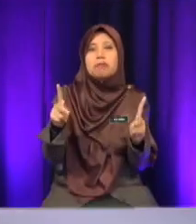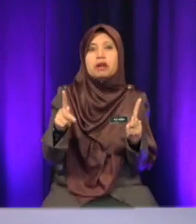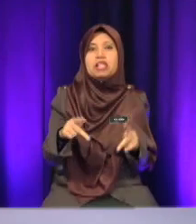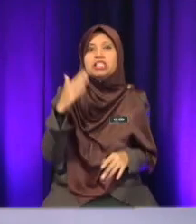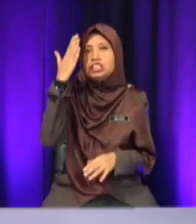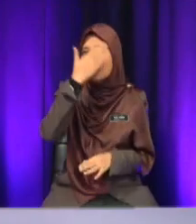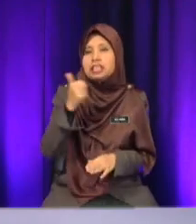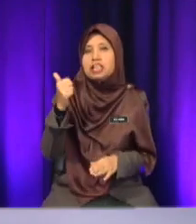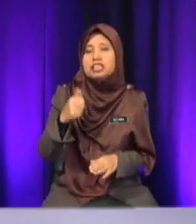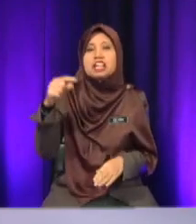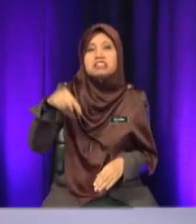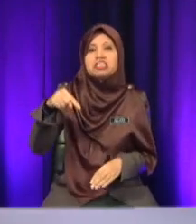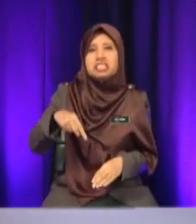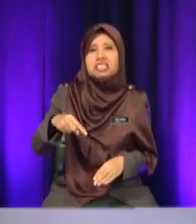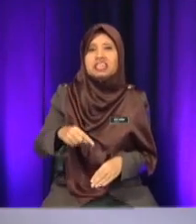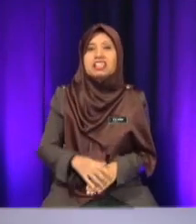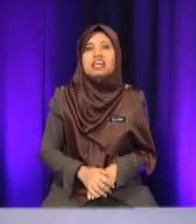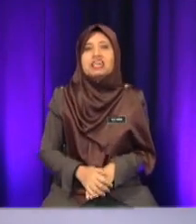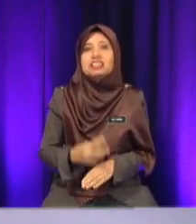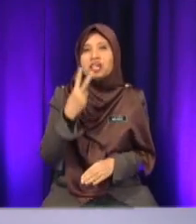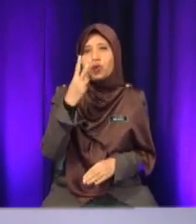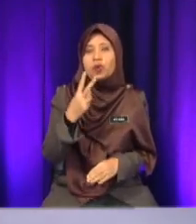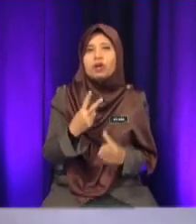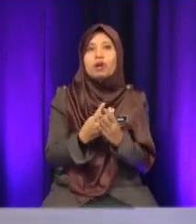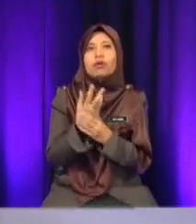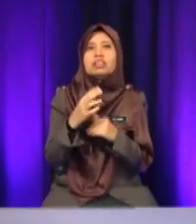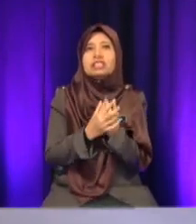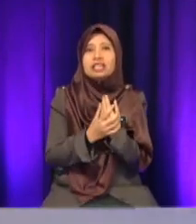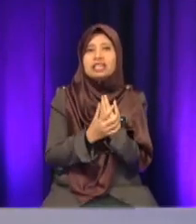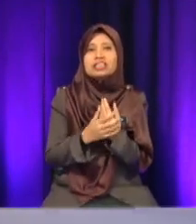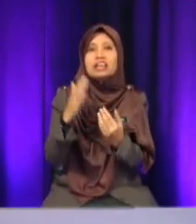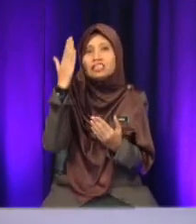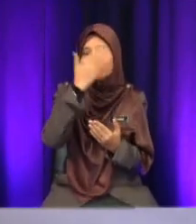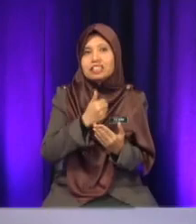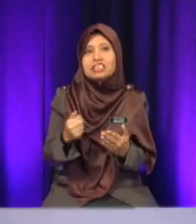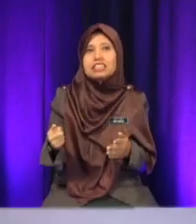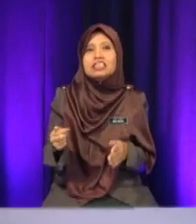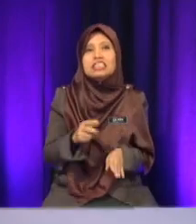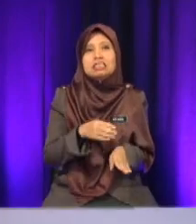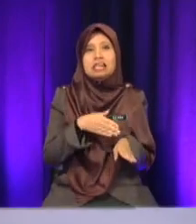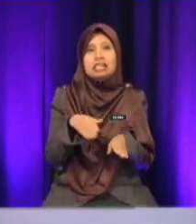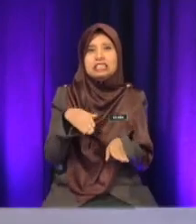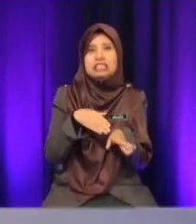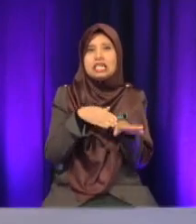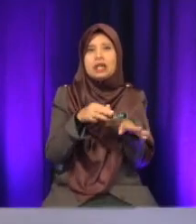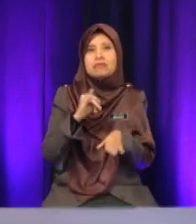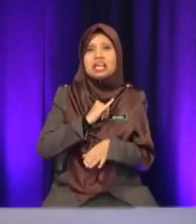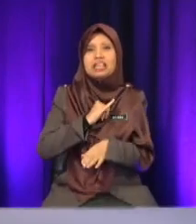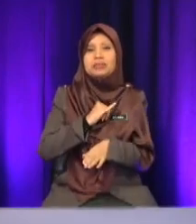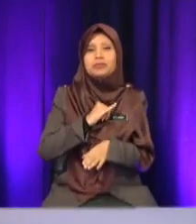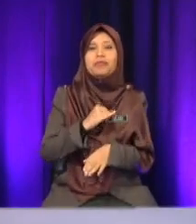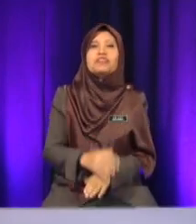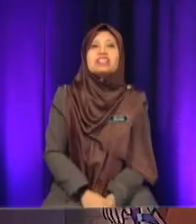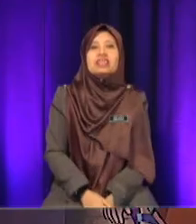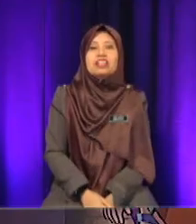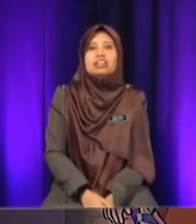kayak sini tengok tangannya waktu tak secantik sirip Saya lagi lembut di sini